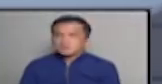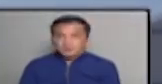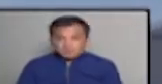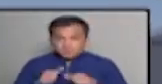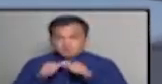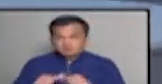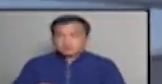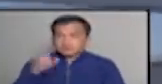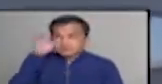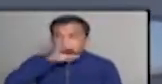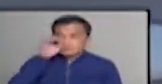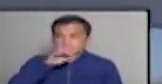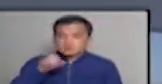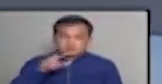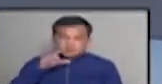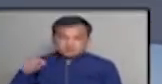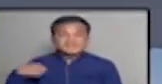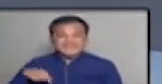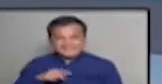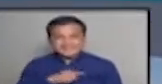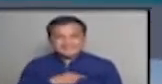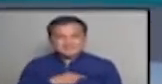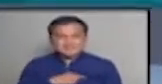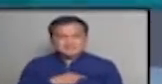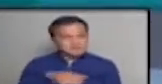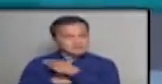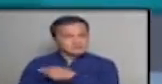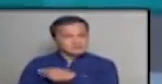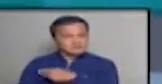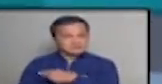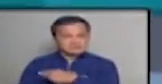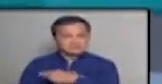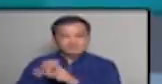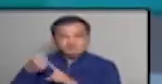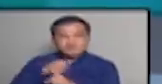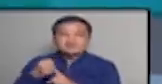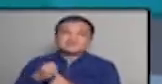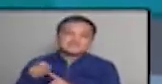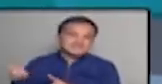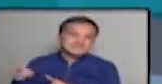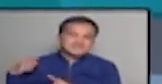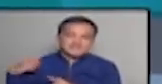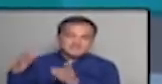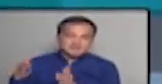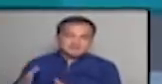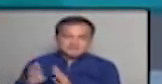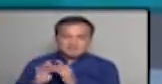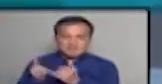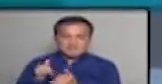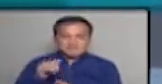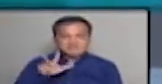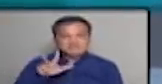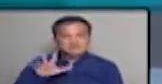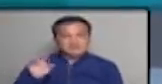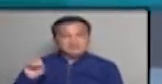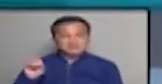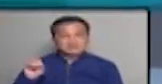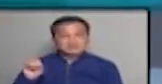Patuloy na hinahanting ang isinumbong sa atin ang bogbogerong chairman ng barangay 350 sa